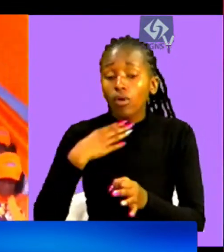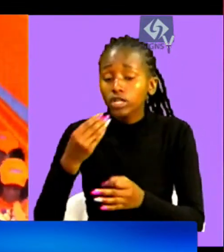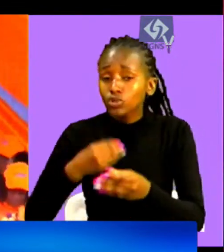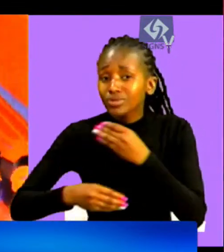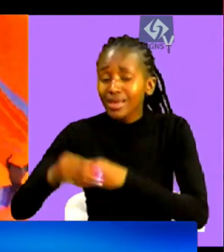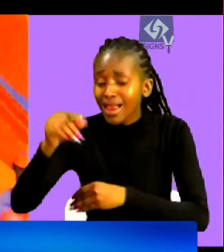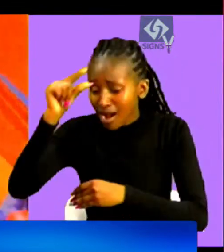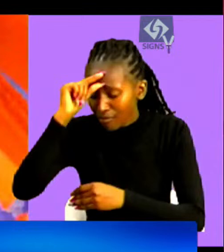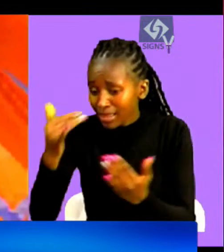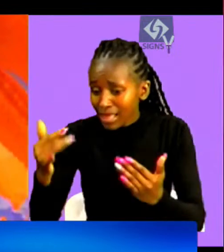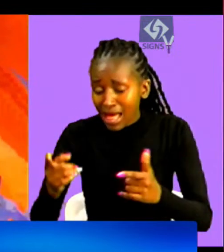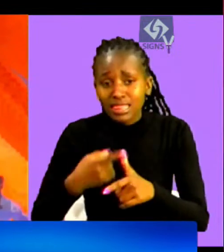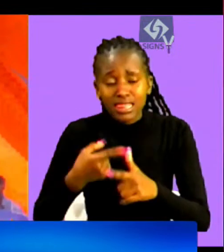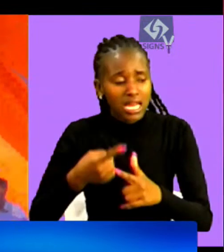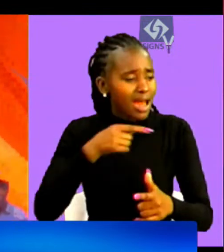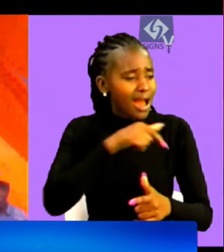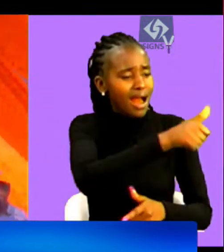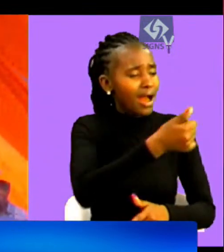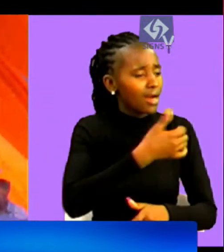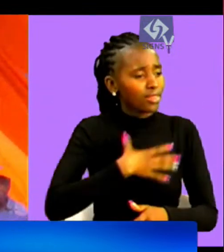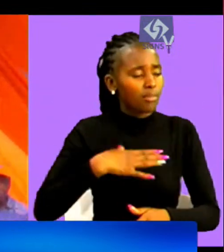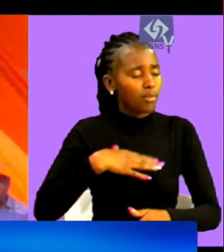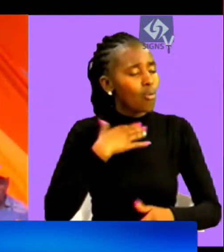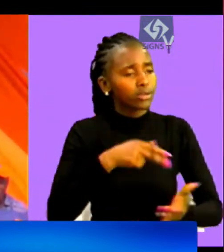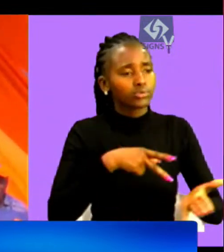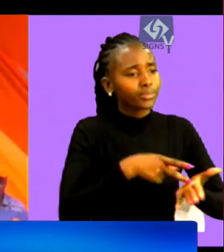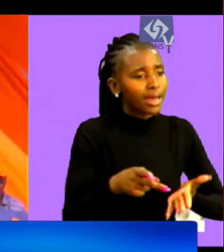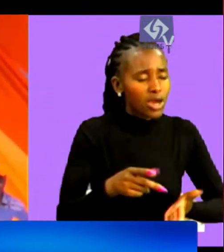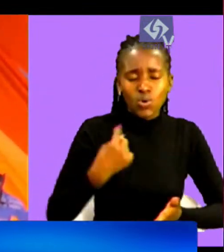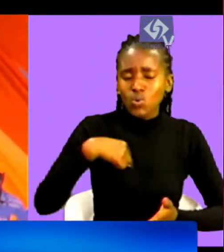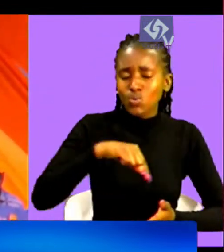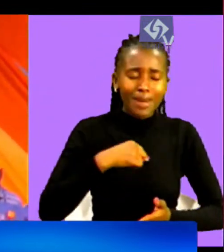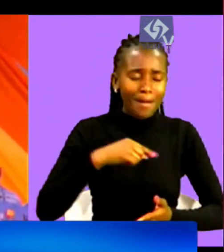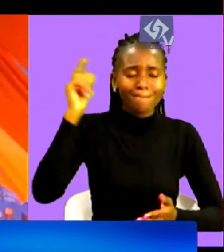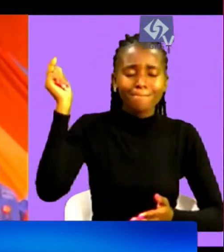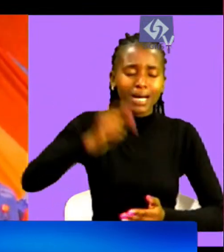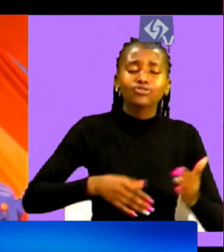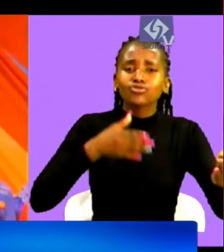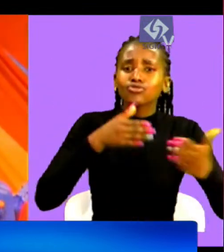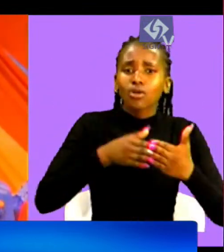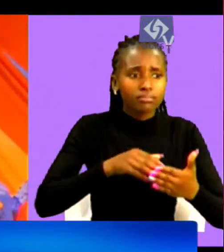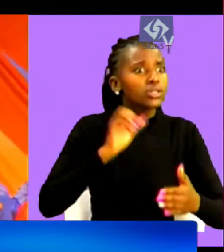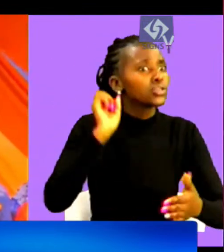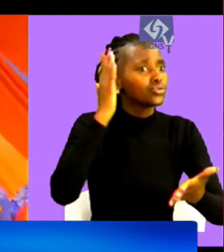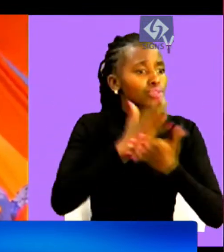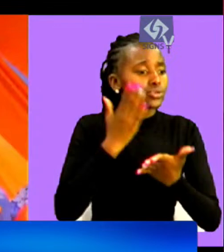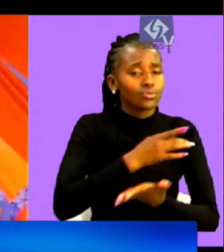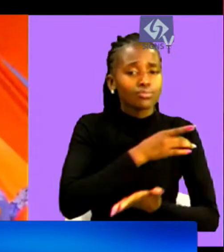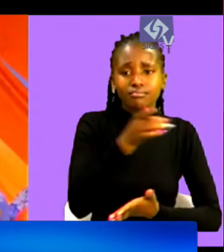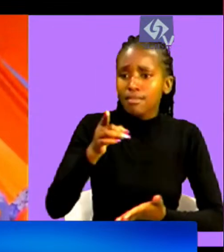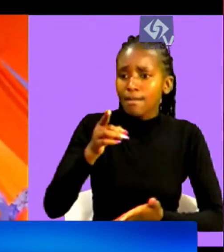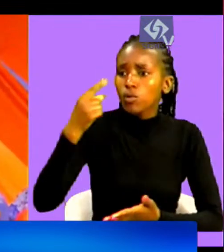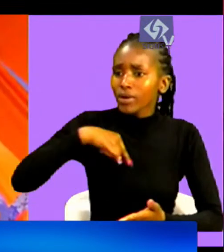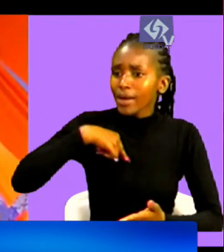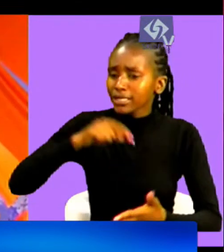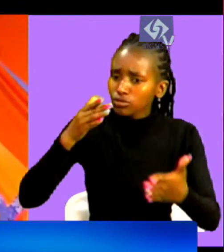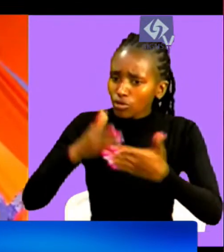Maana hiyo tunasema tutawakataza. Tuwakataze.